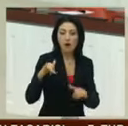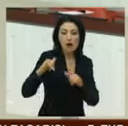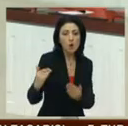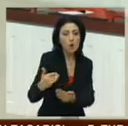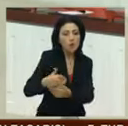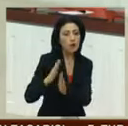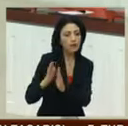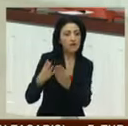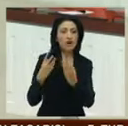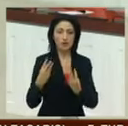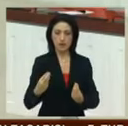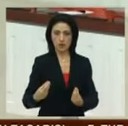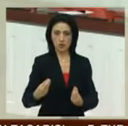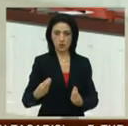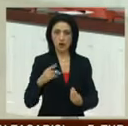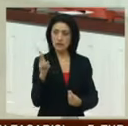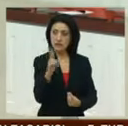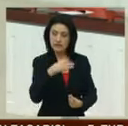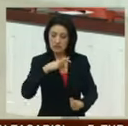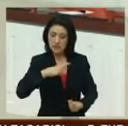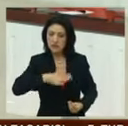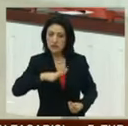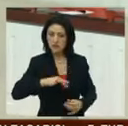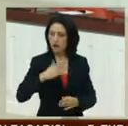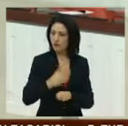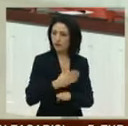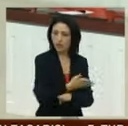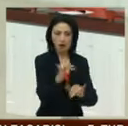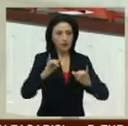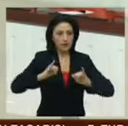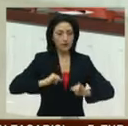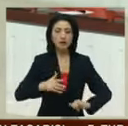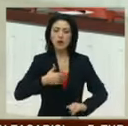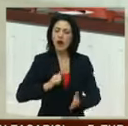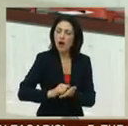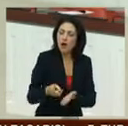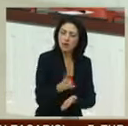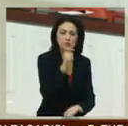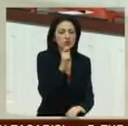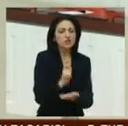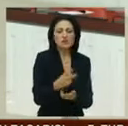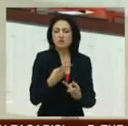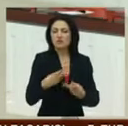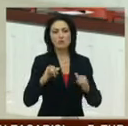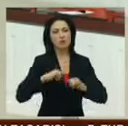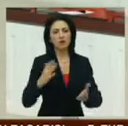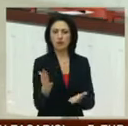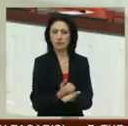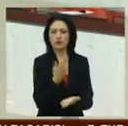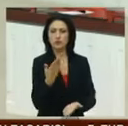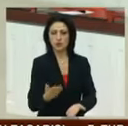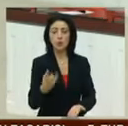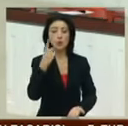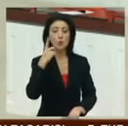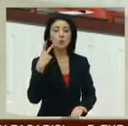devam ediyor. Yani niyetiniz vatandaşımızın refahıysa her türlü koşulda başarmak mümkün.